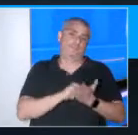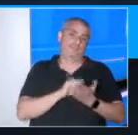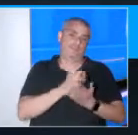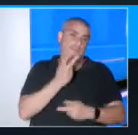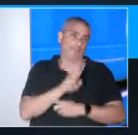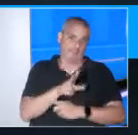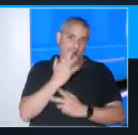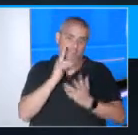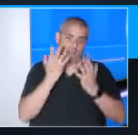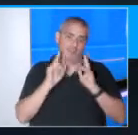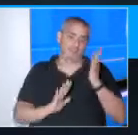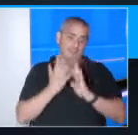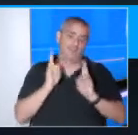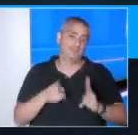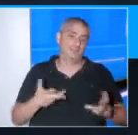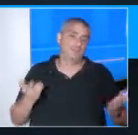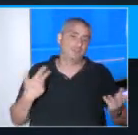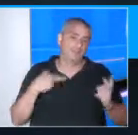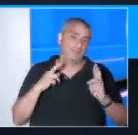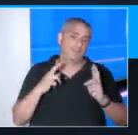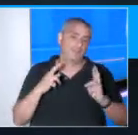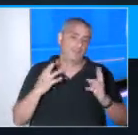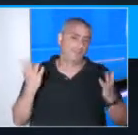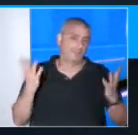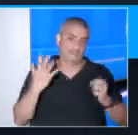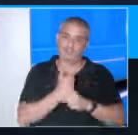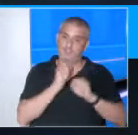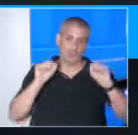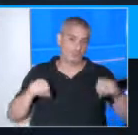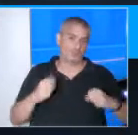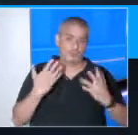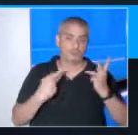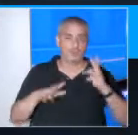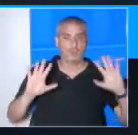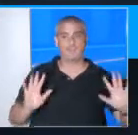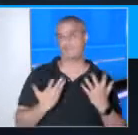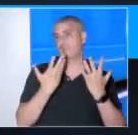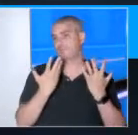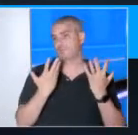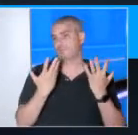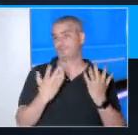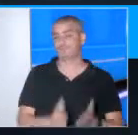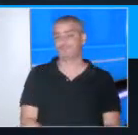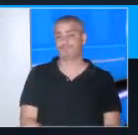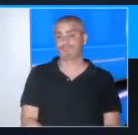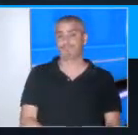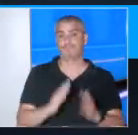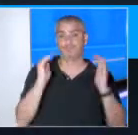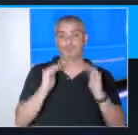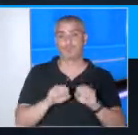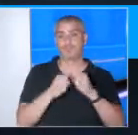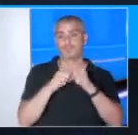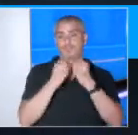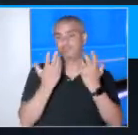המוות כשיש שריפה. ואני מקווה שיצליחו להשתלט עליה כמה שיותר מהר, עם כמה שפחות